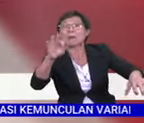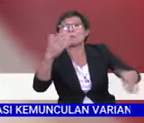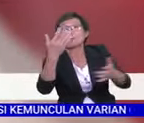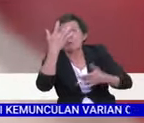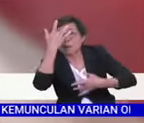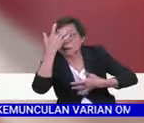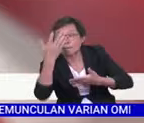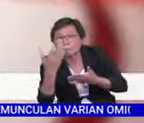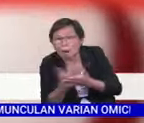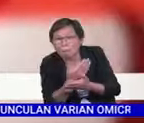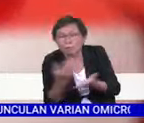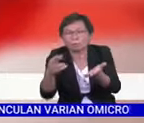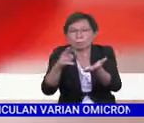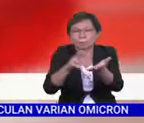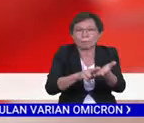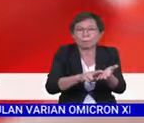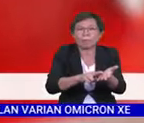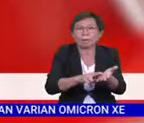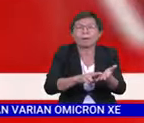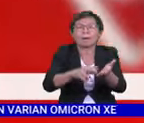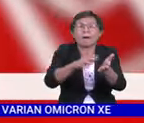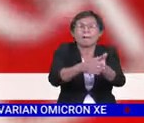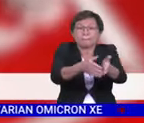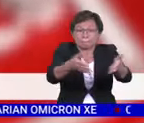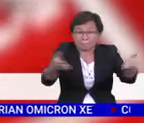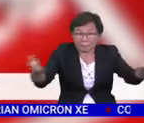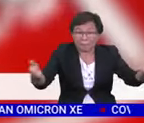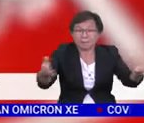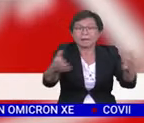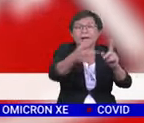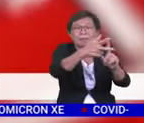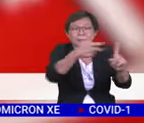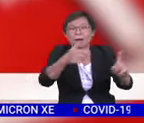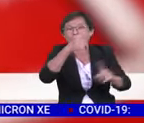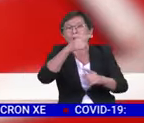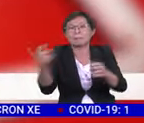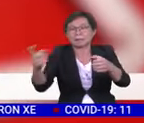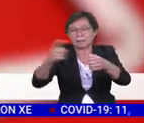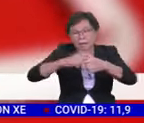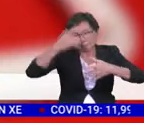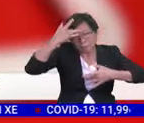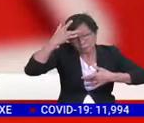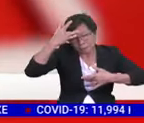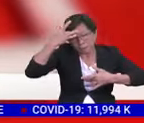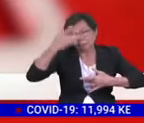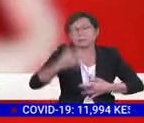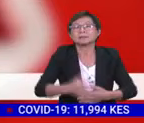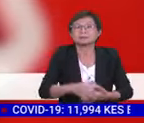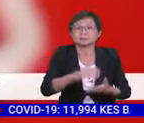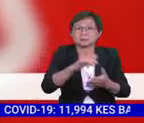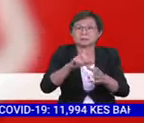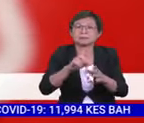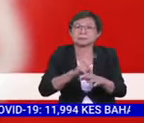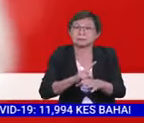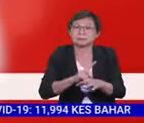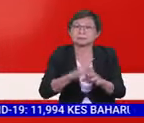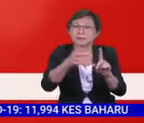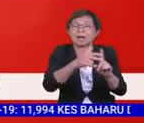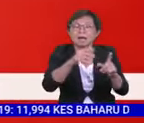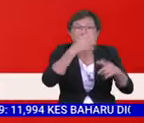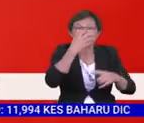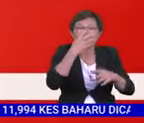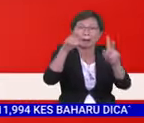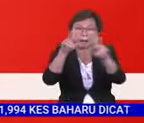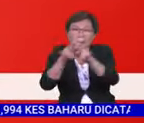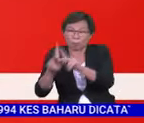berikutan laporan meja Indonesia berkaitan wa bae Eva di Kalimantan Barat dalam masa yang sama katanya khinzir